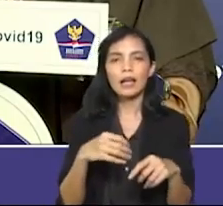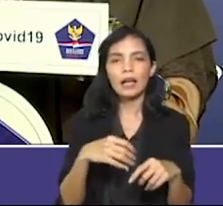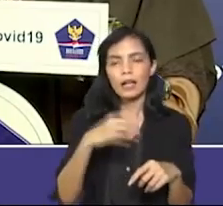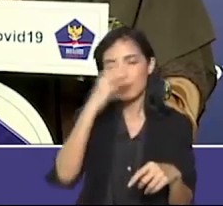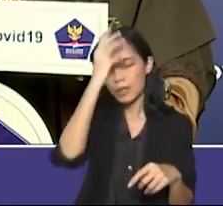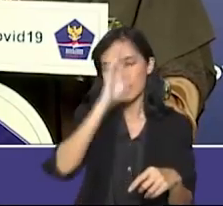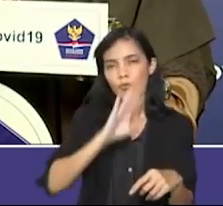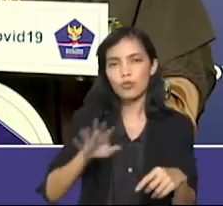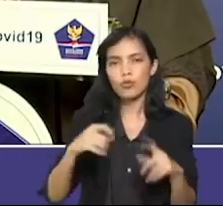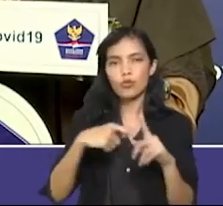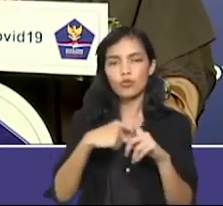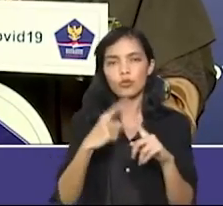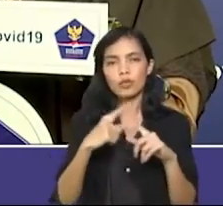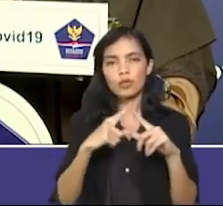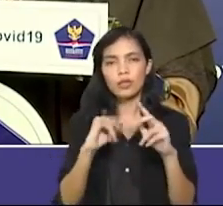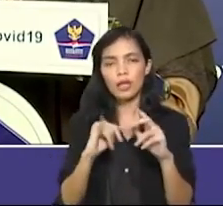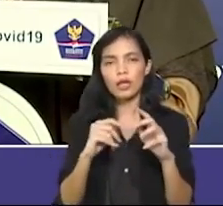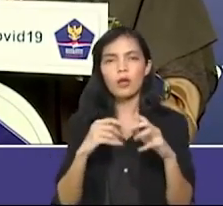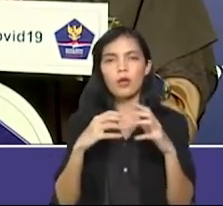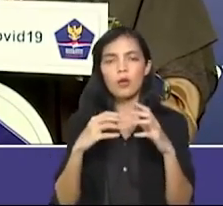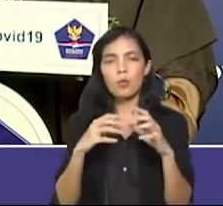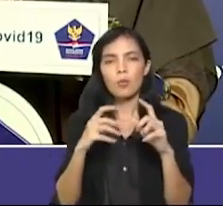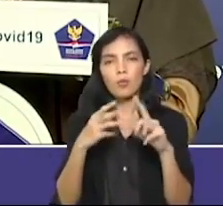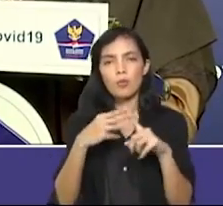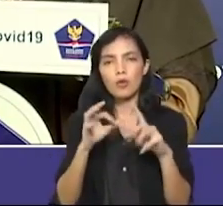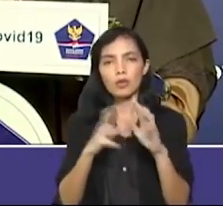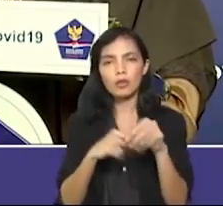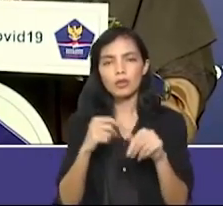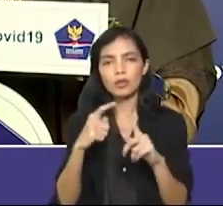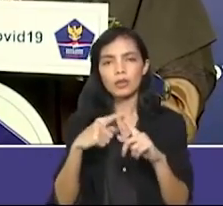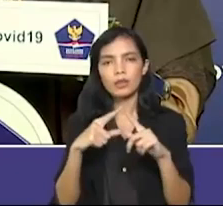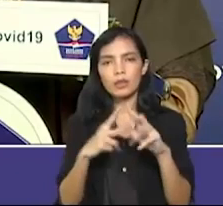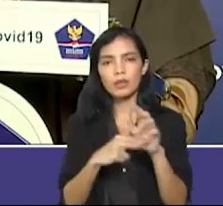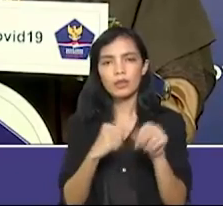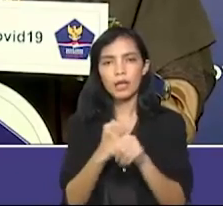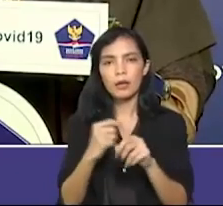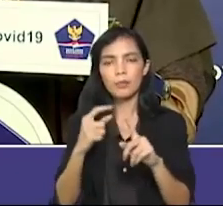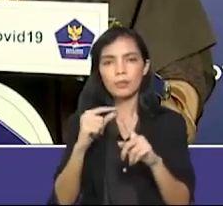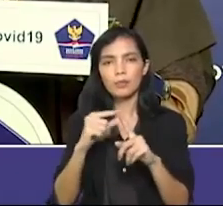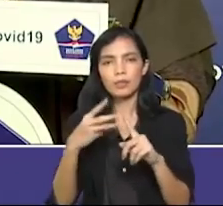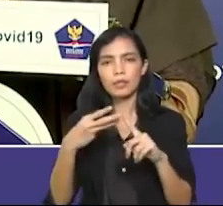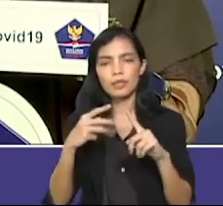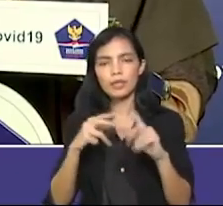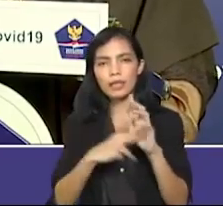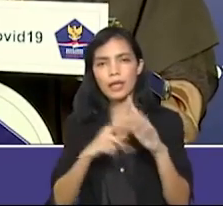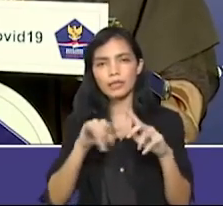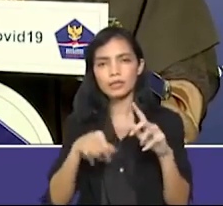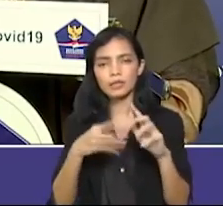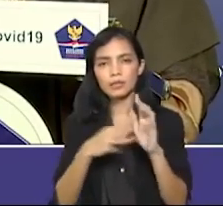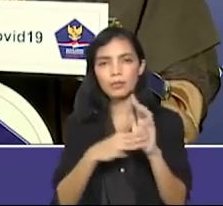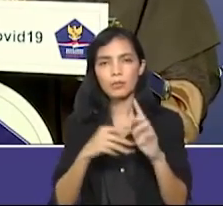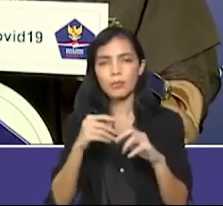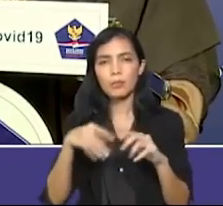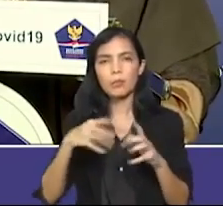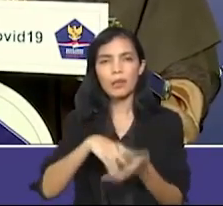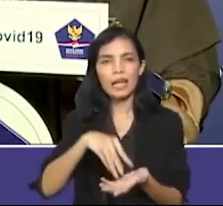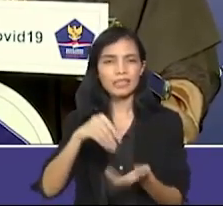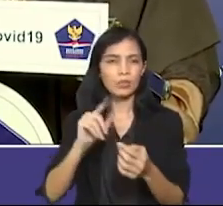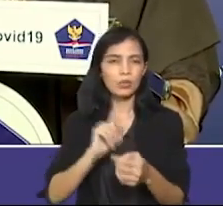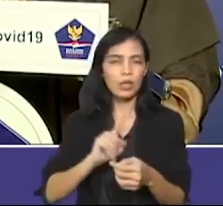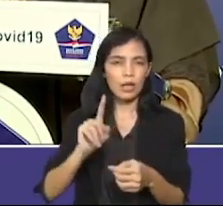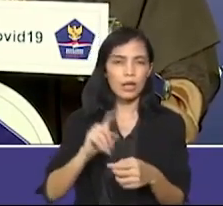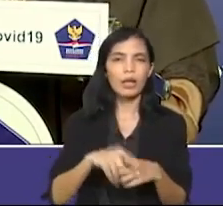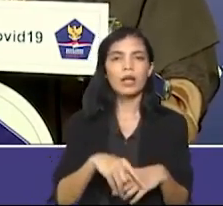Kartanegara kota Bontang Penajam Paser Utara dan Kutai Timur Provinsi Kalimantan Selatan